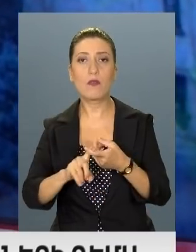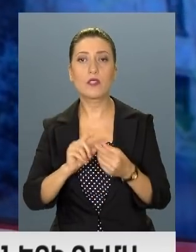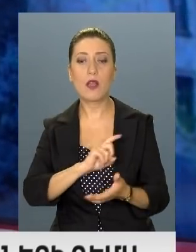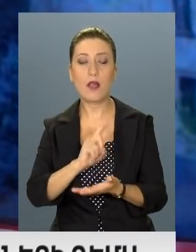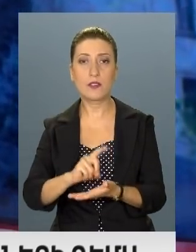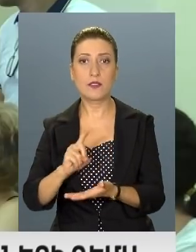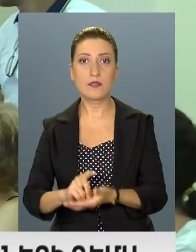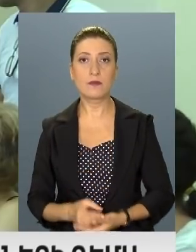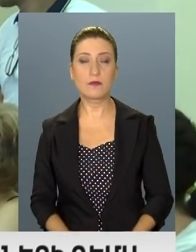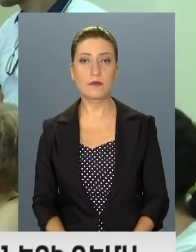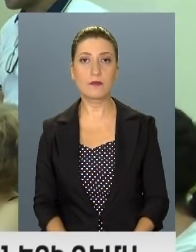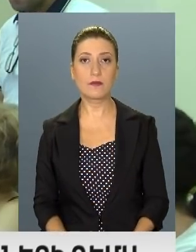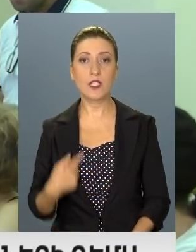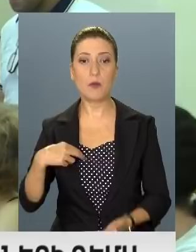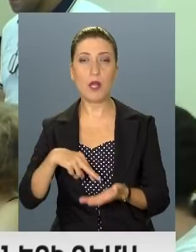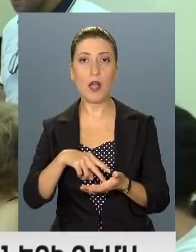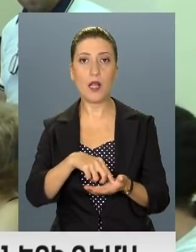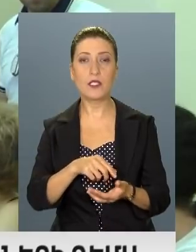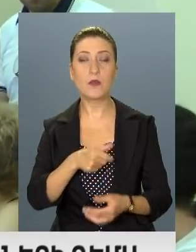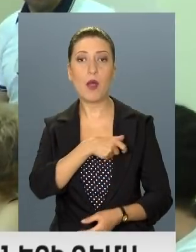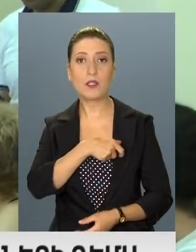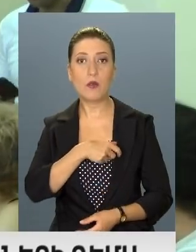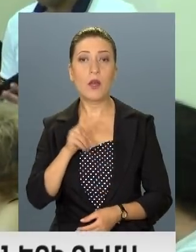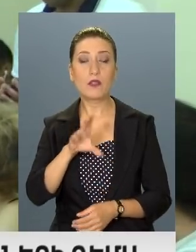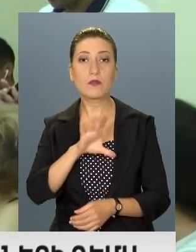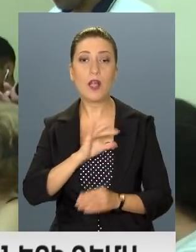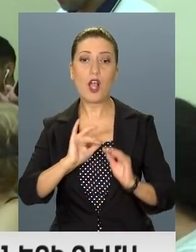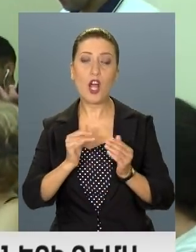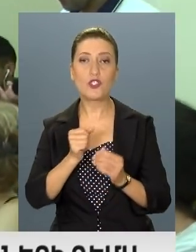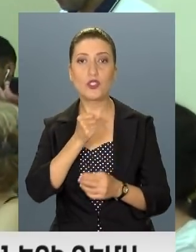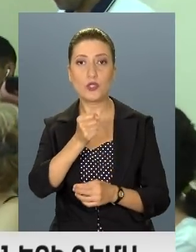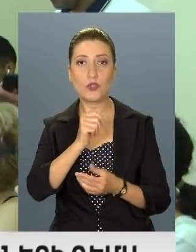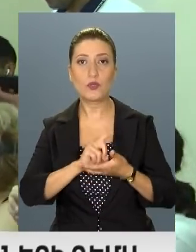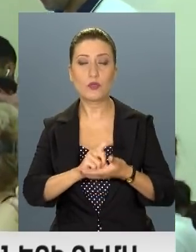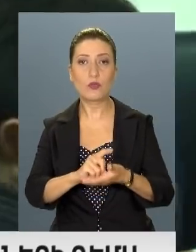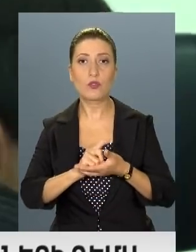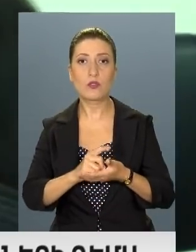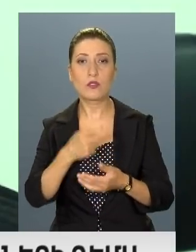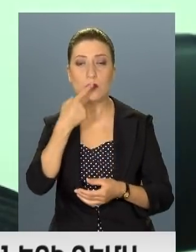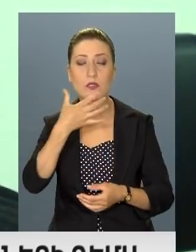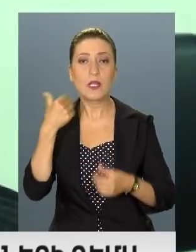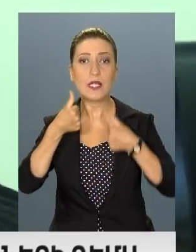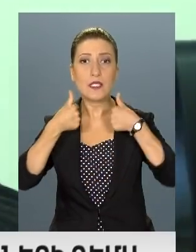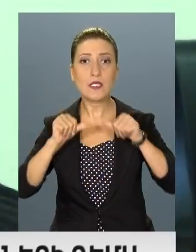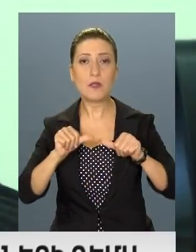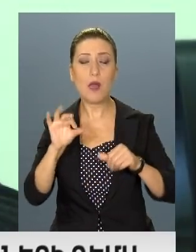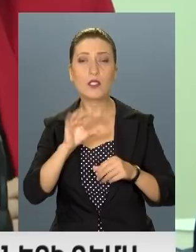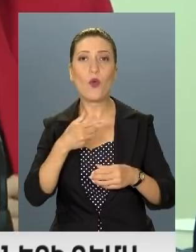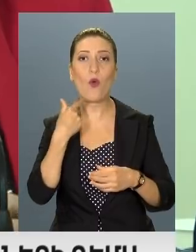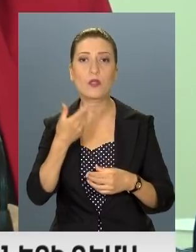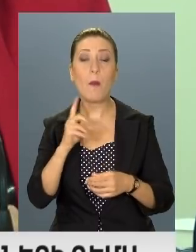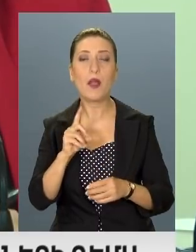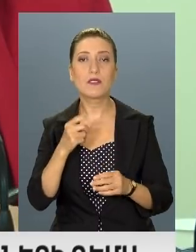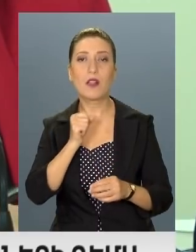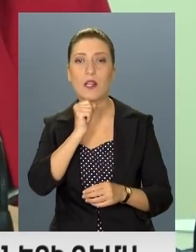ռեպորտաժը։ Իմ Քայլից պատգամավորները եկել էին ճեպազրույցի, որ 6-որ տևած նիստերի մասին խոսեին, բայց